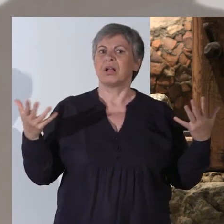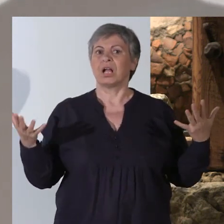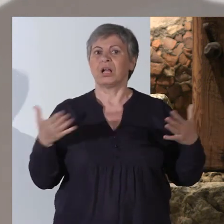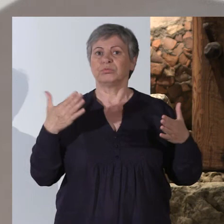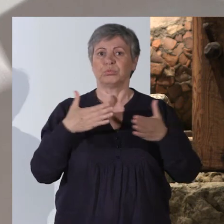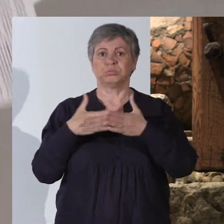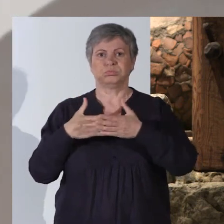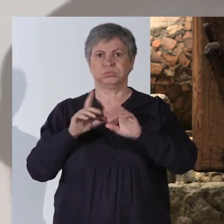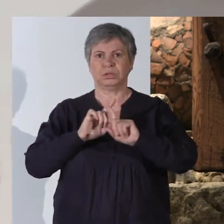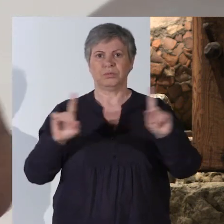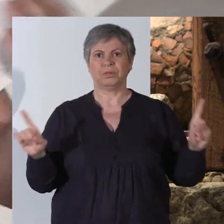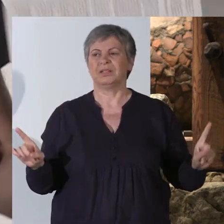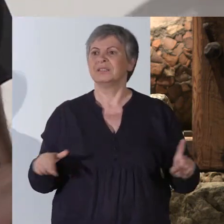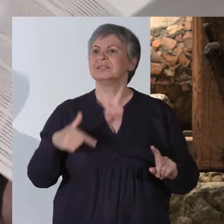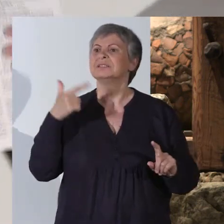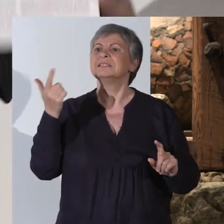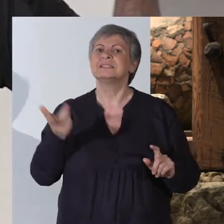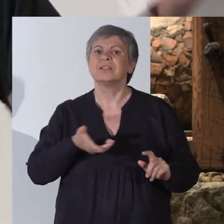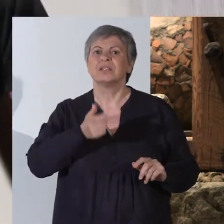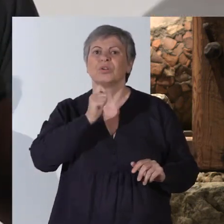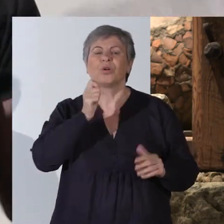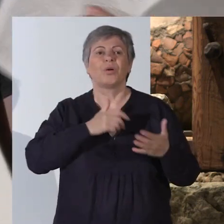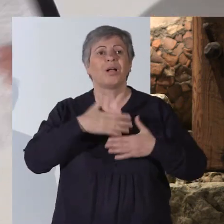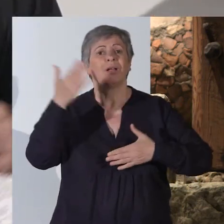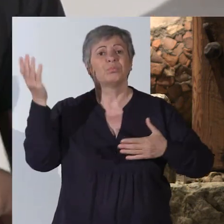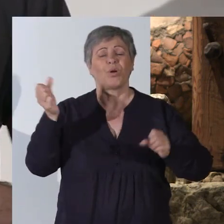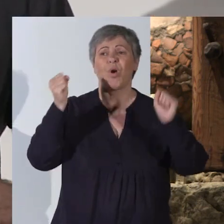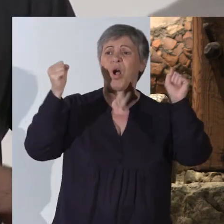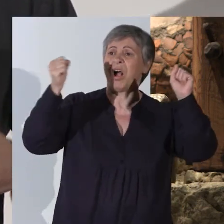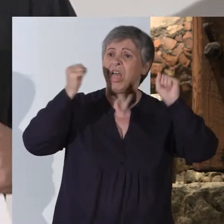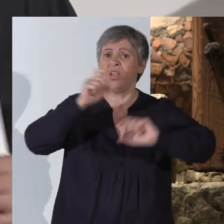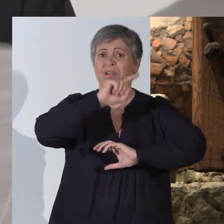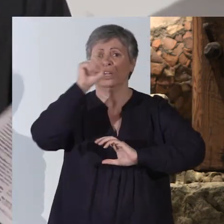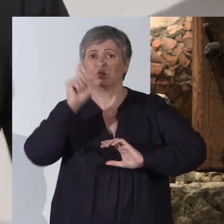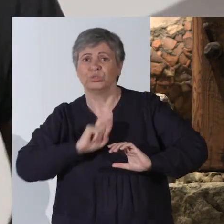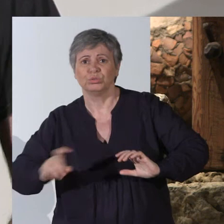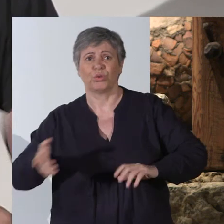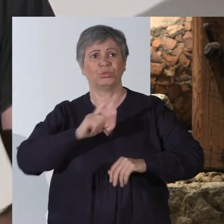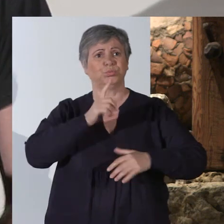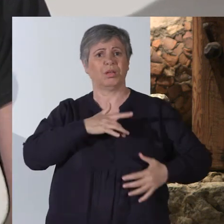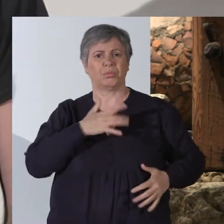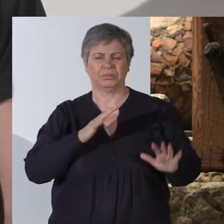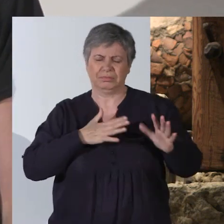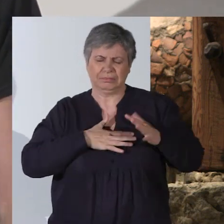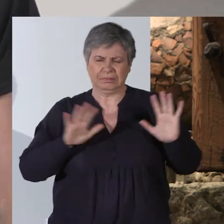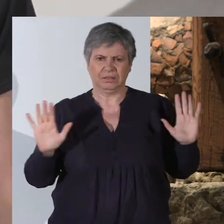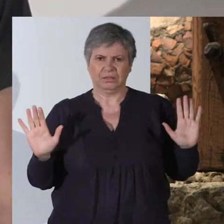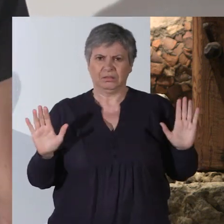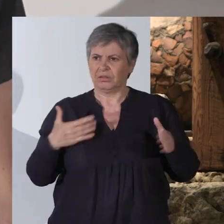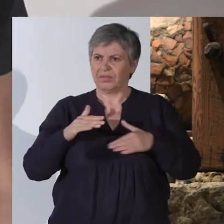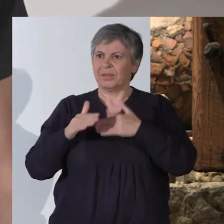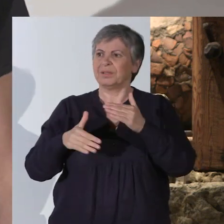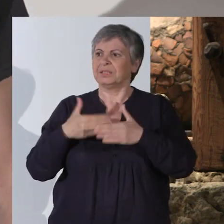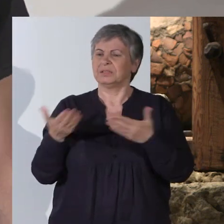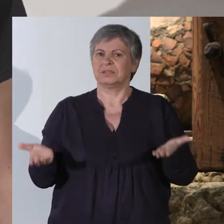δίνει όλα αυτά τα δημοσιεύματα που αναφέρονται σε ήρωες της ζωής και σε παλικάρια ψυχής τα οποία εμείς